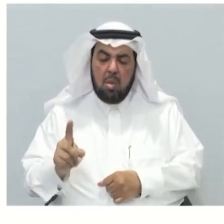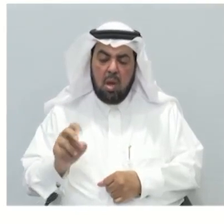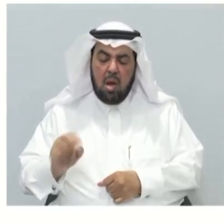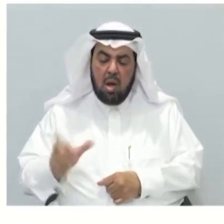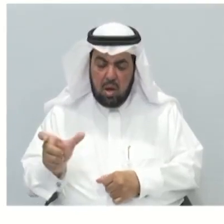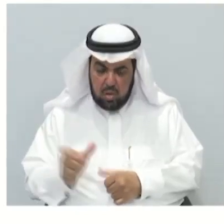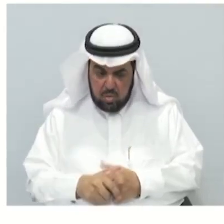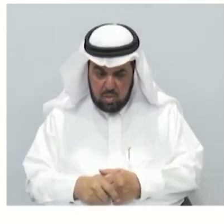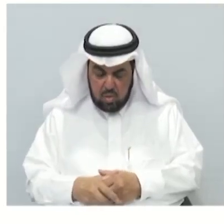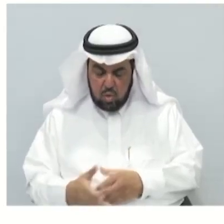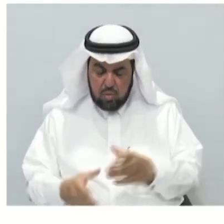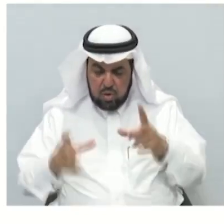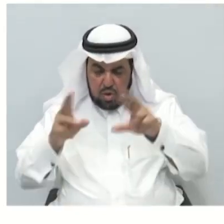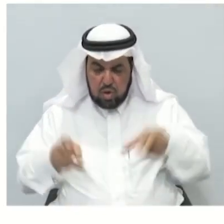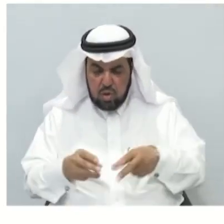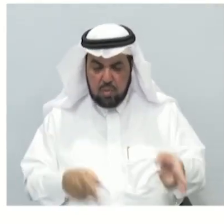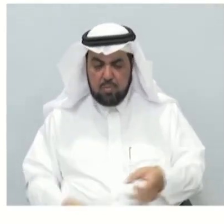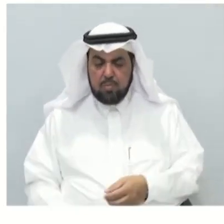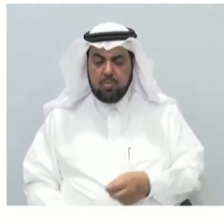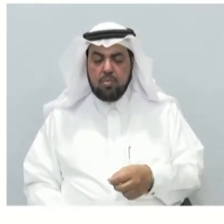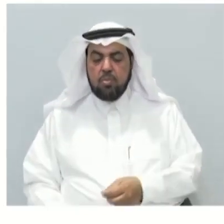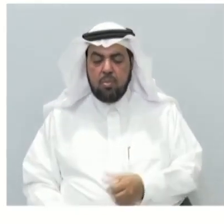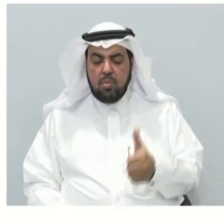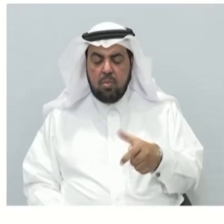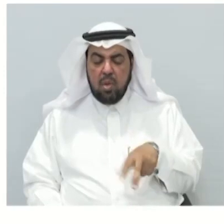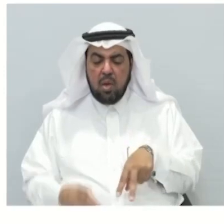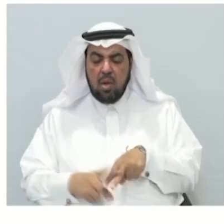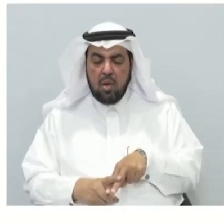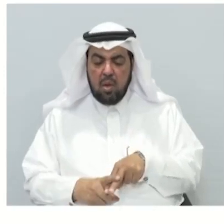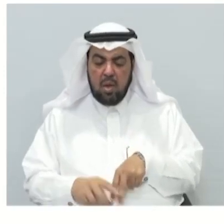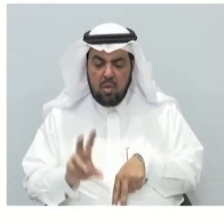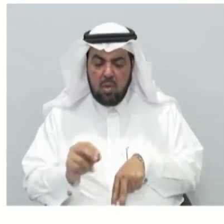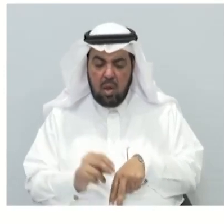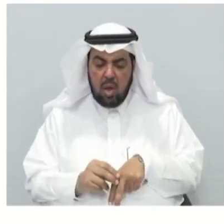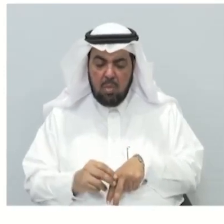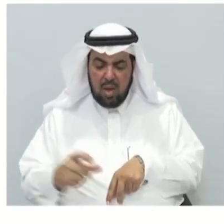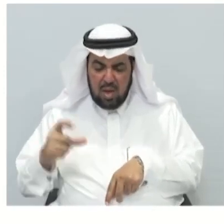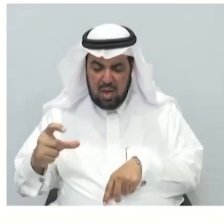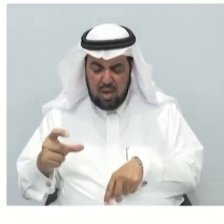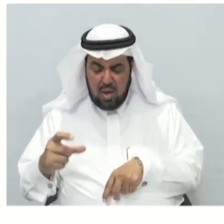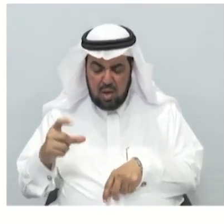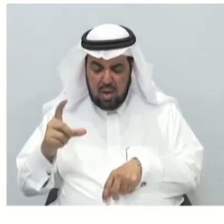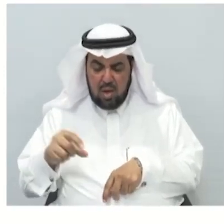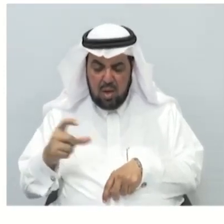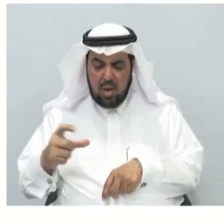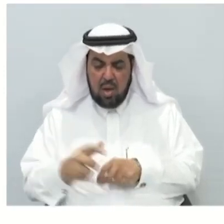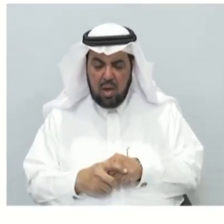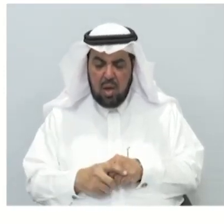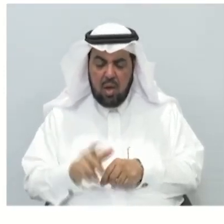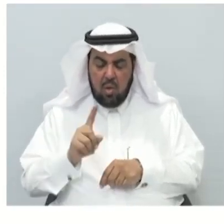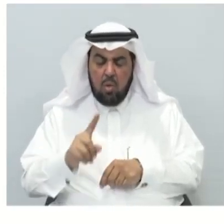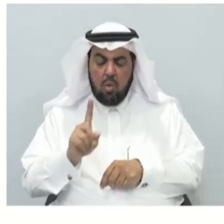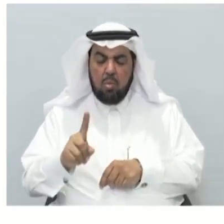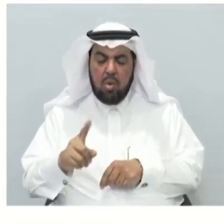على اليسار لاحظ معنا اذا كان اي هنا تطابق دي وبي تطابق